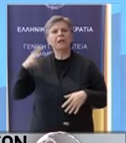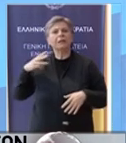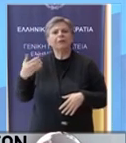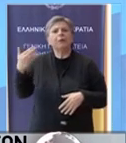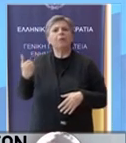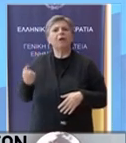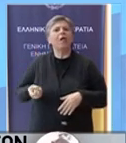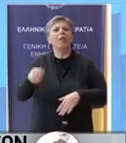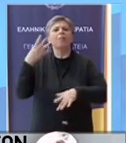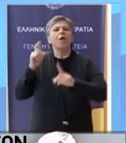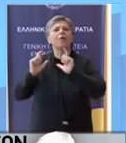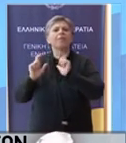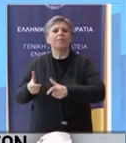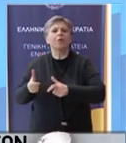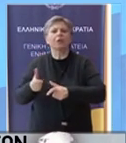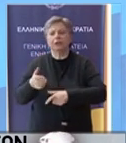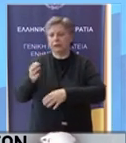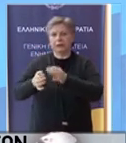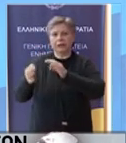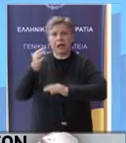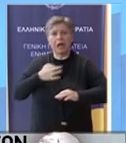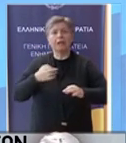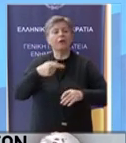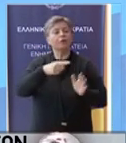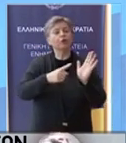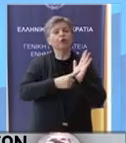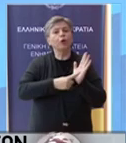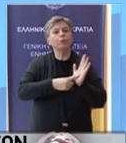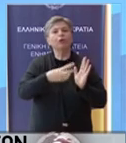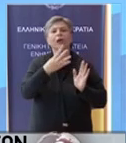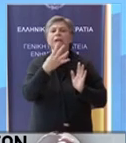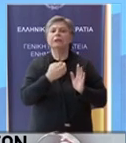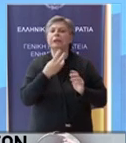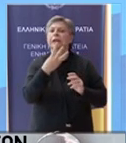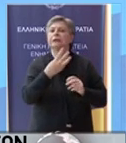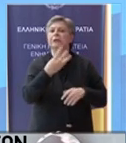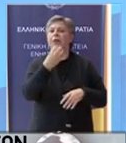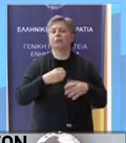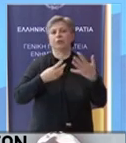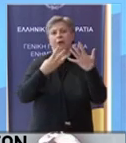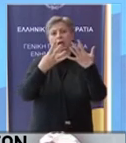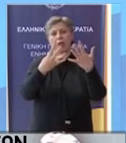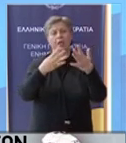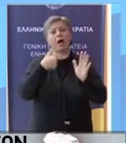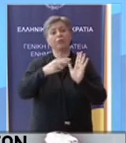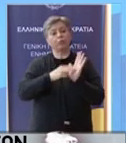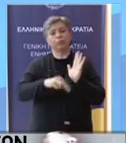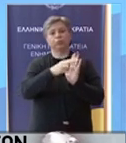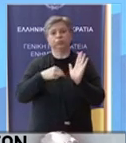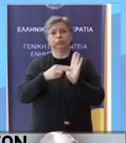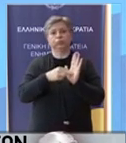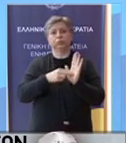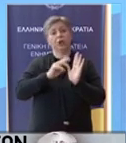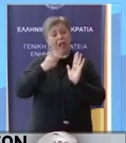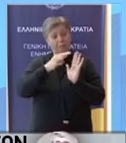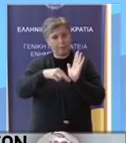Δημοκρατία έθετε ως προϋπόθεση τη συνολική κατάργηση του νόμου 4339 για να συνενέσει στο Εθνικό Συμβούλιο Ραδιοτηλεόρασης. Μετά